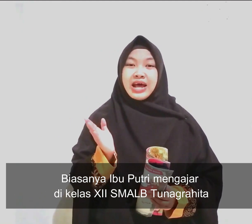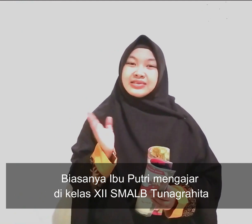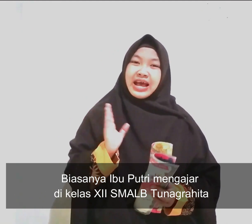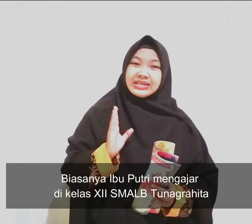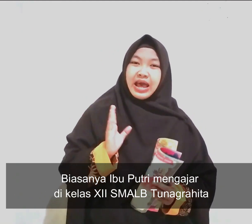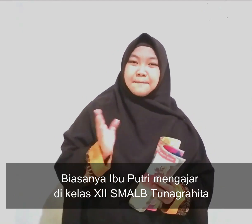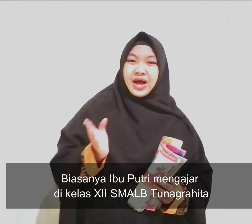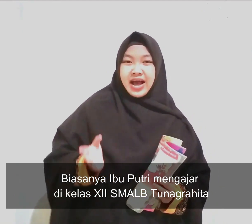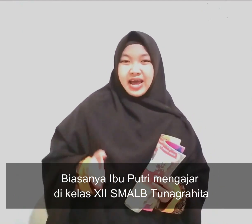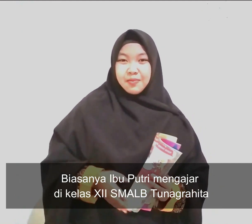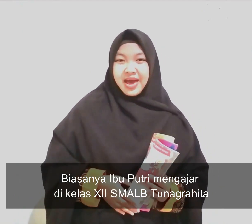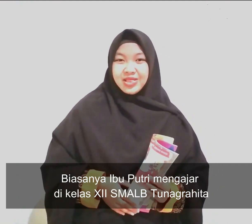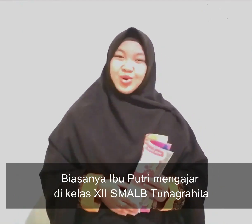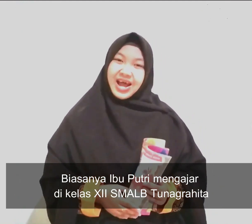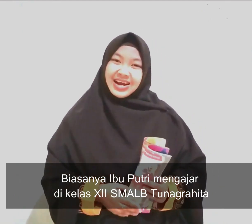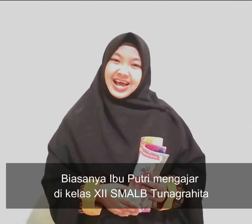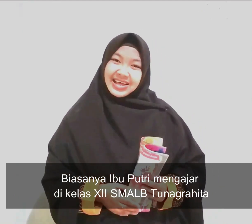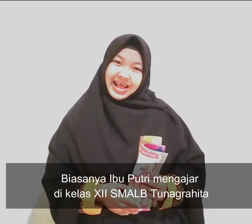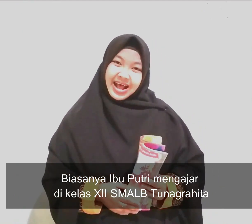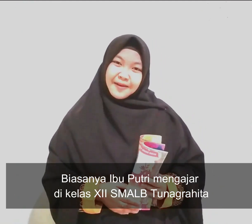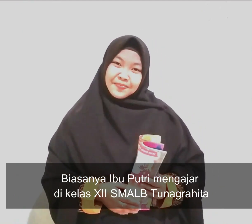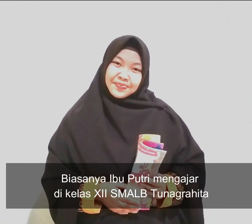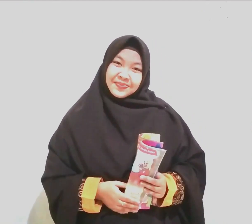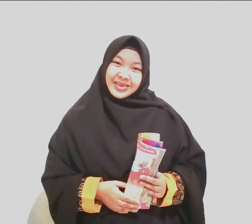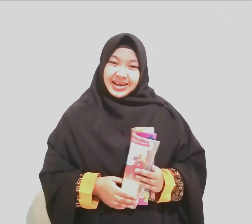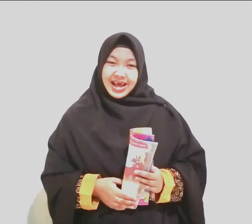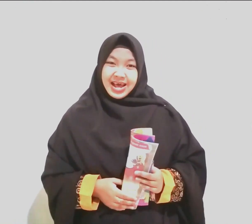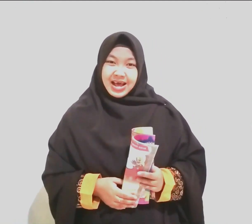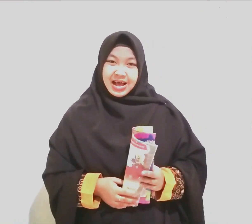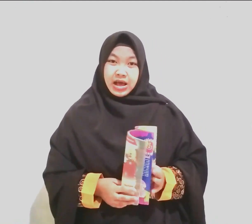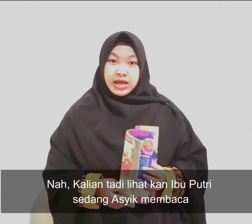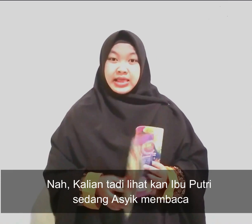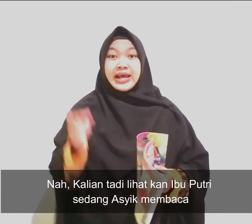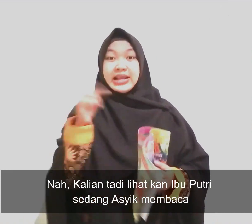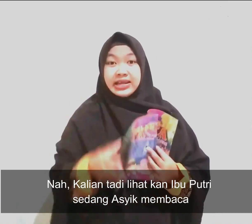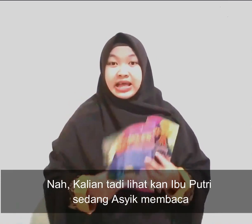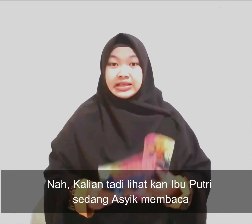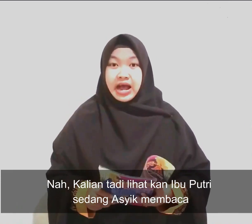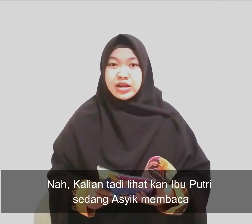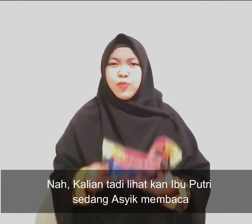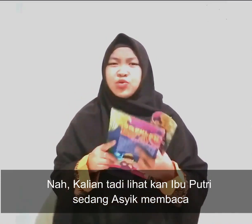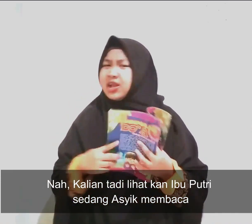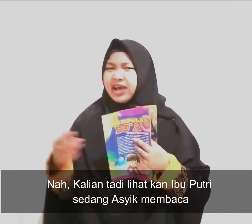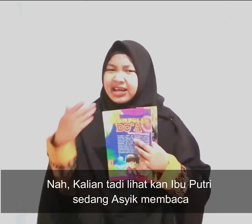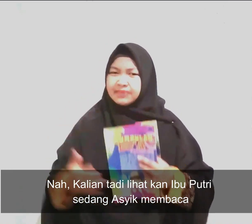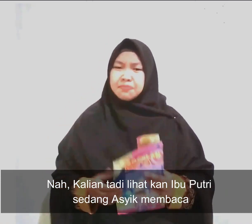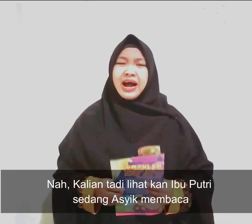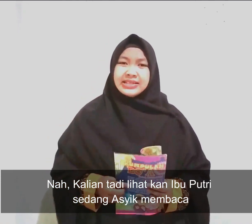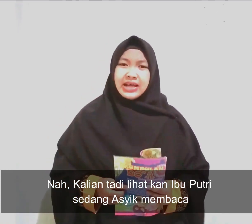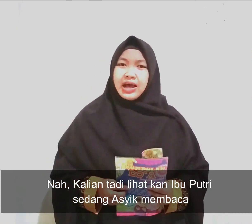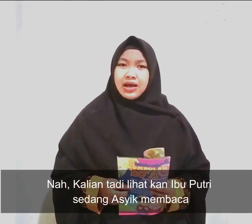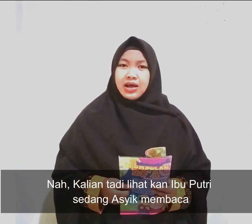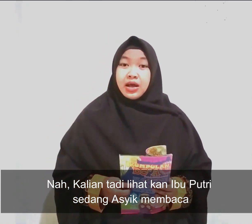kelas 12 SMA LB Tunagrahita. Nah, tadi kalian lihat kan Ibu Putri lagi